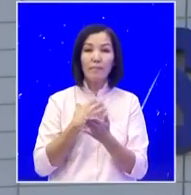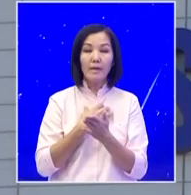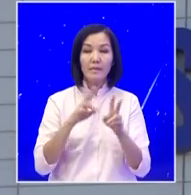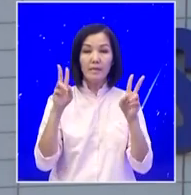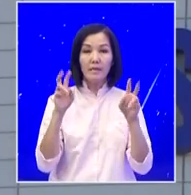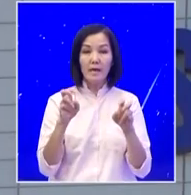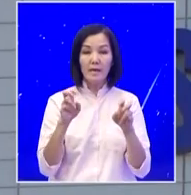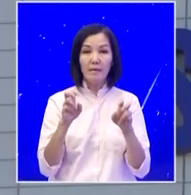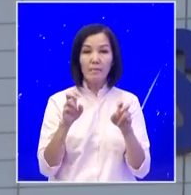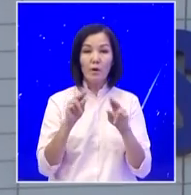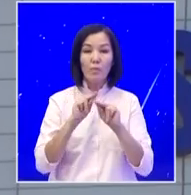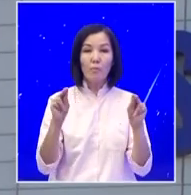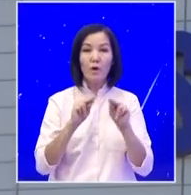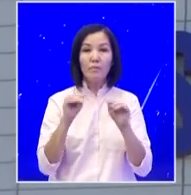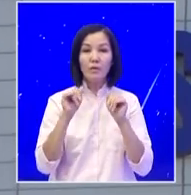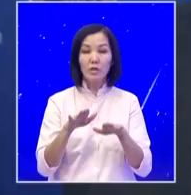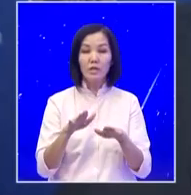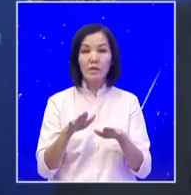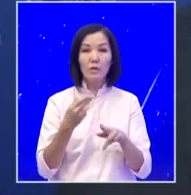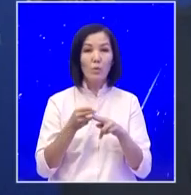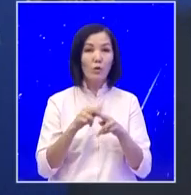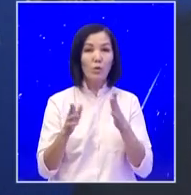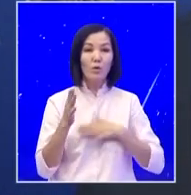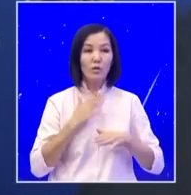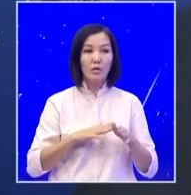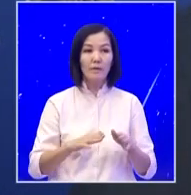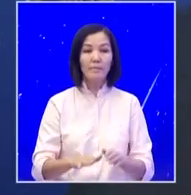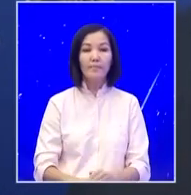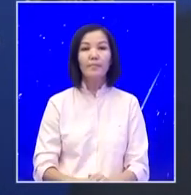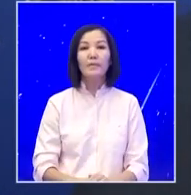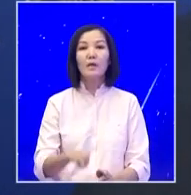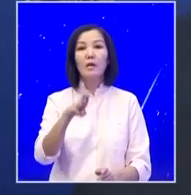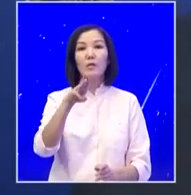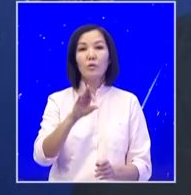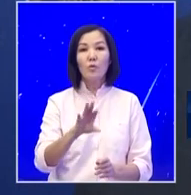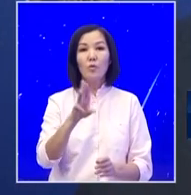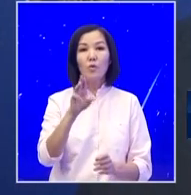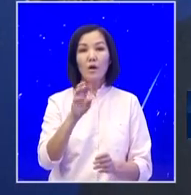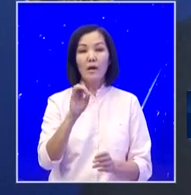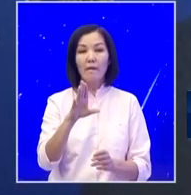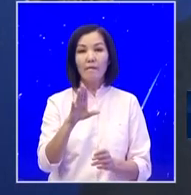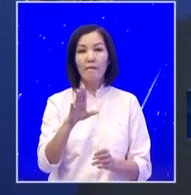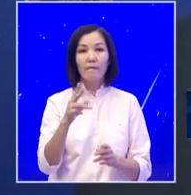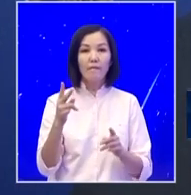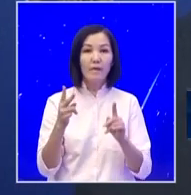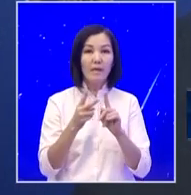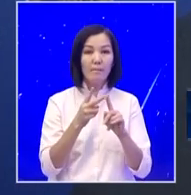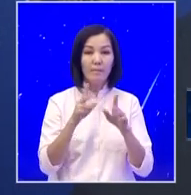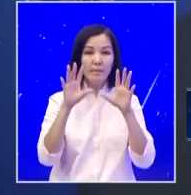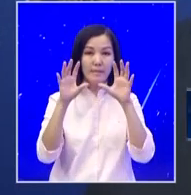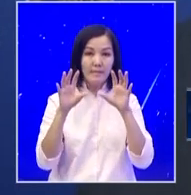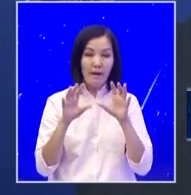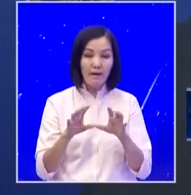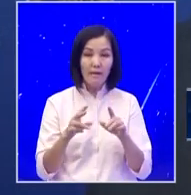шешілетініне талдықорғандық мұғалімдер қуанышты. Қасым-Жомарт Кемелұлы президент болғалы бізге біріншіден мәртебені, екіншіден екі